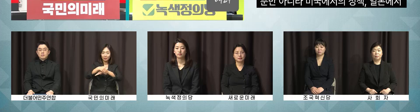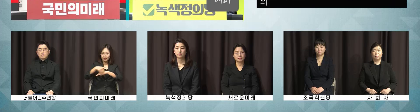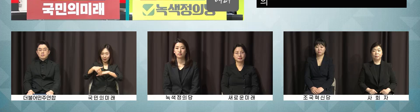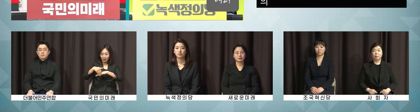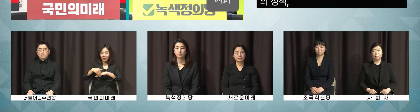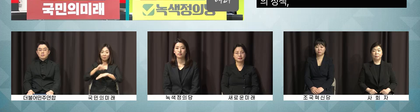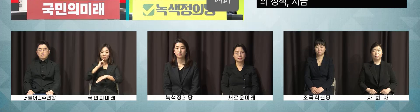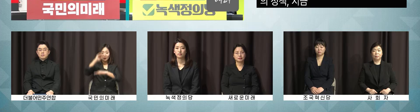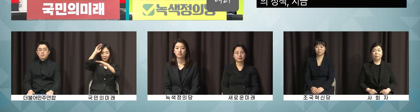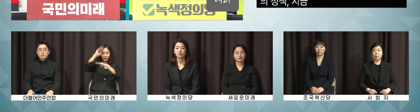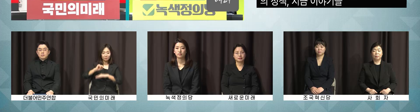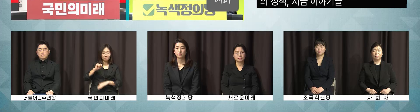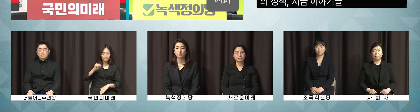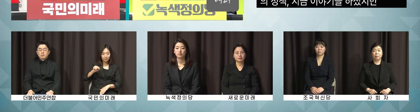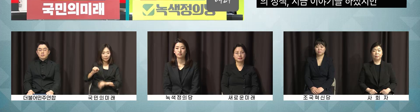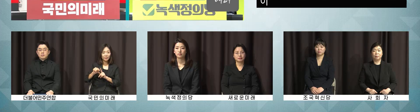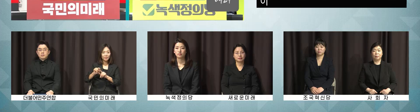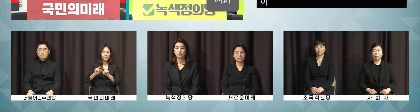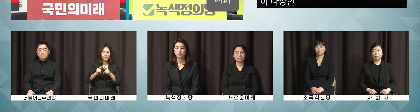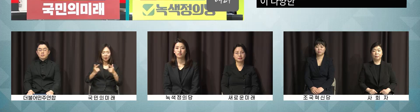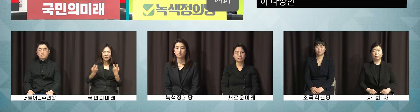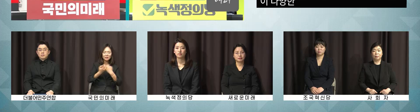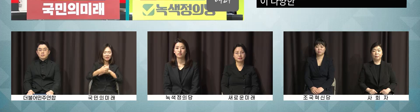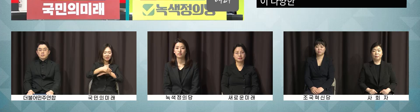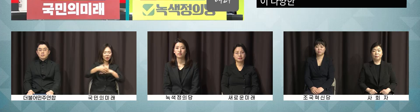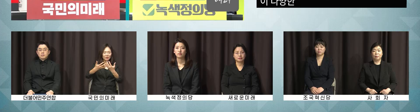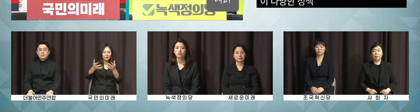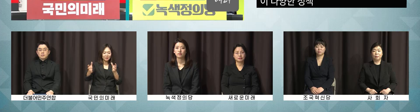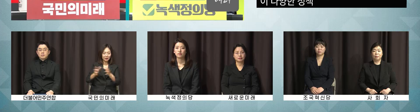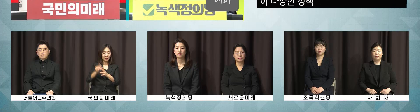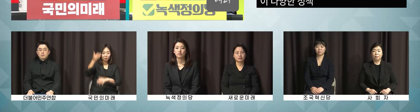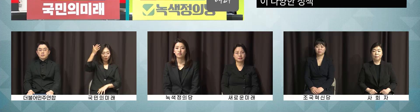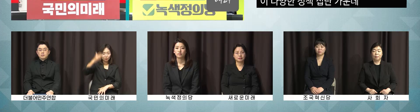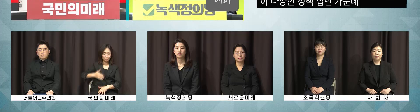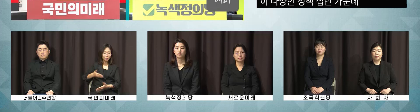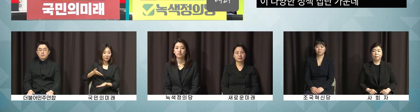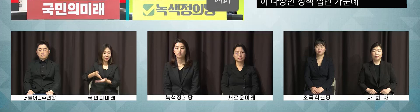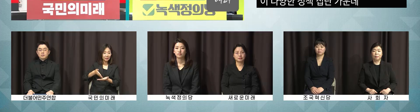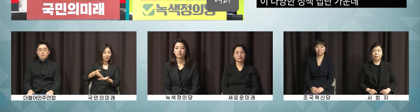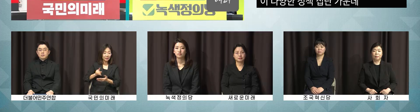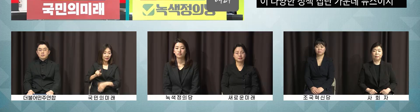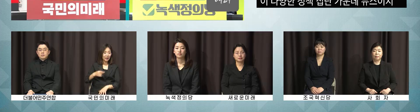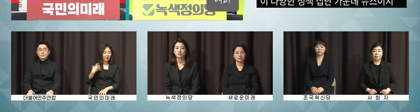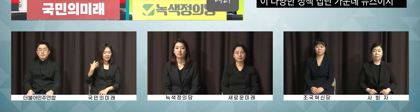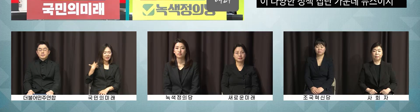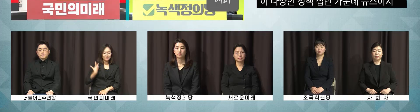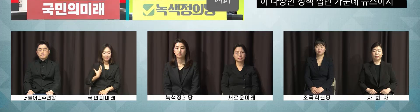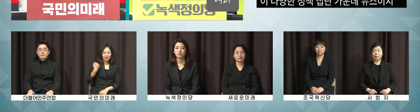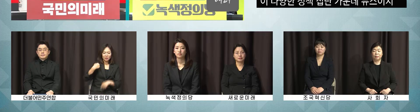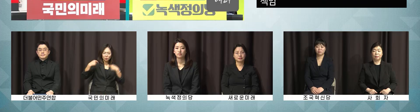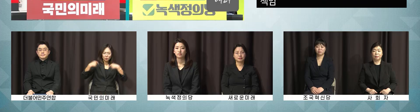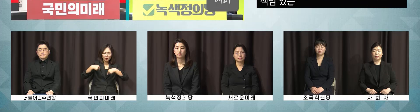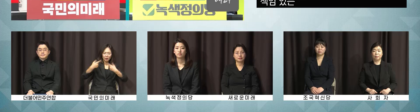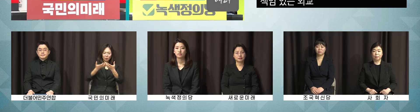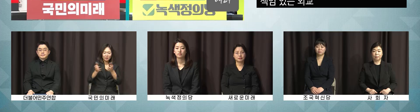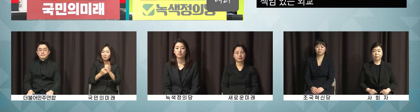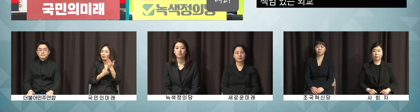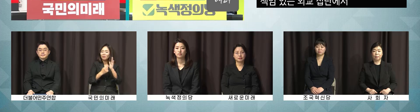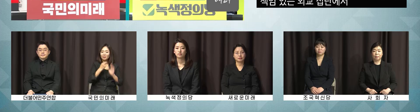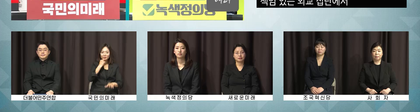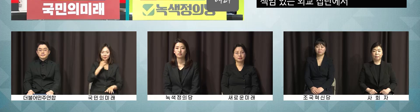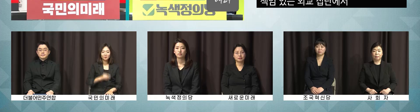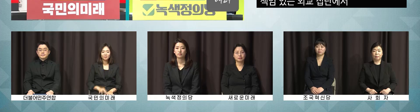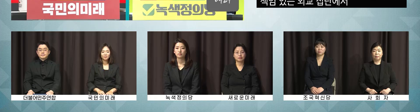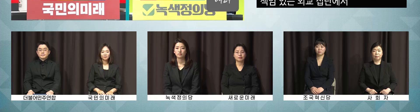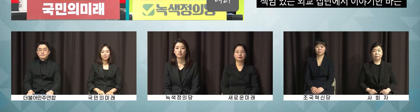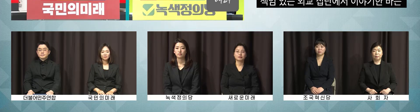얘기들 하셨지만 이것이 다양한 정책 집단 가운데의 뉴스이지 책임 있는 외교 집단에서 얘기한 바는 아직 없다 이렇게 얘기 드릴 수